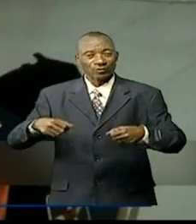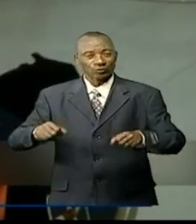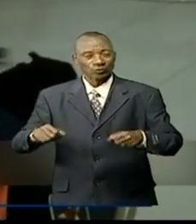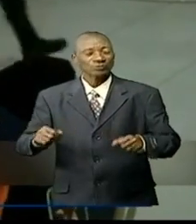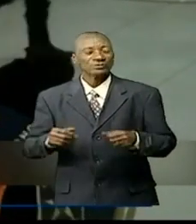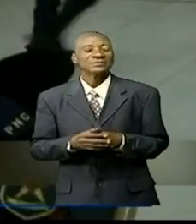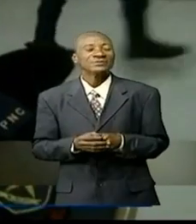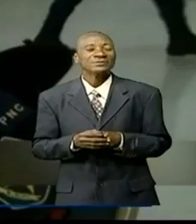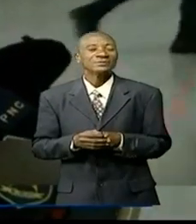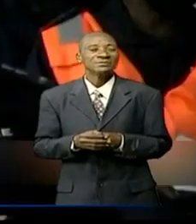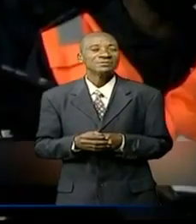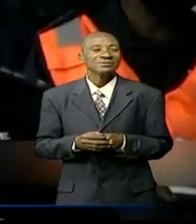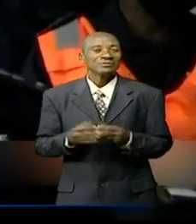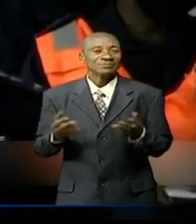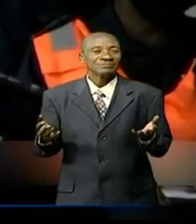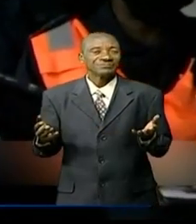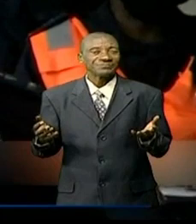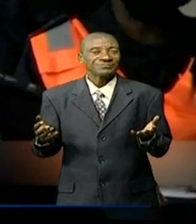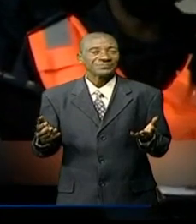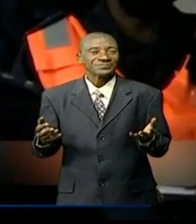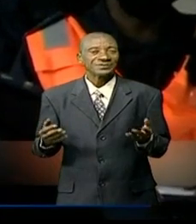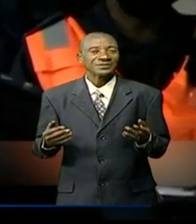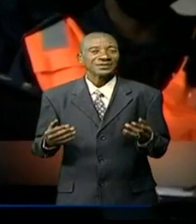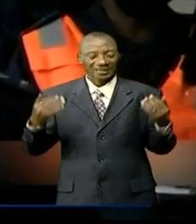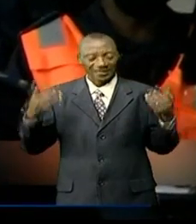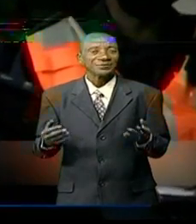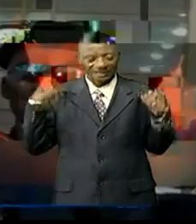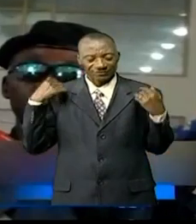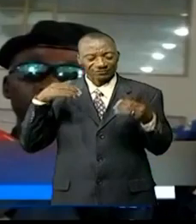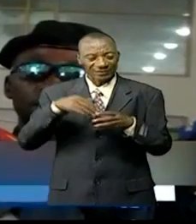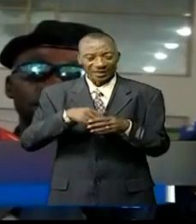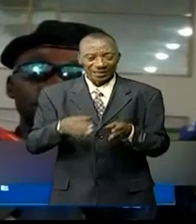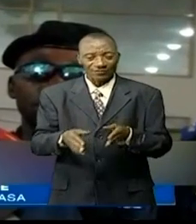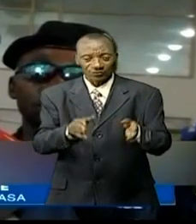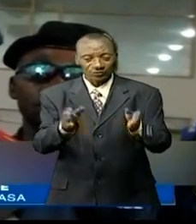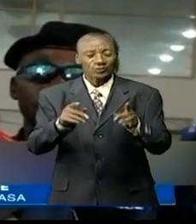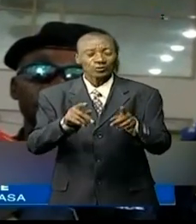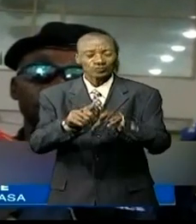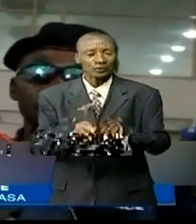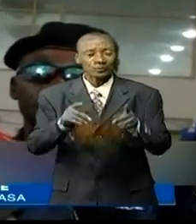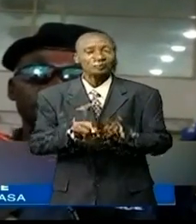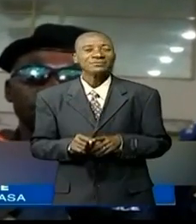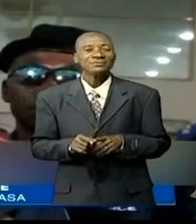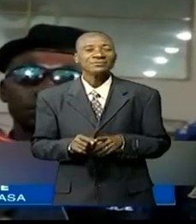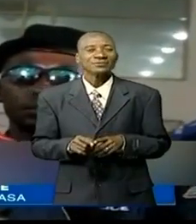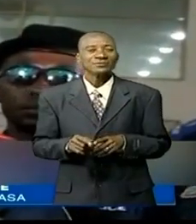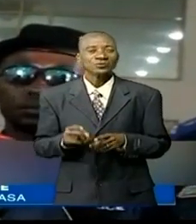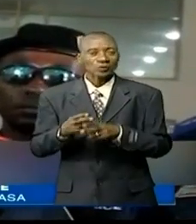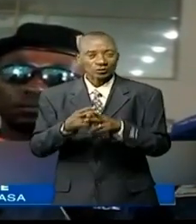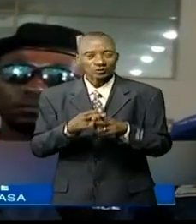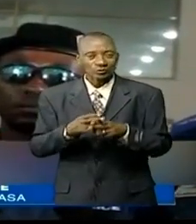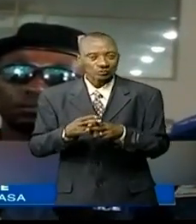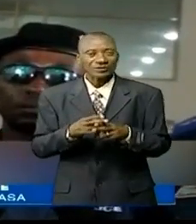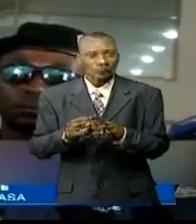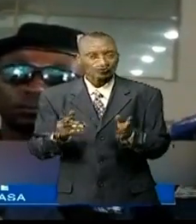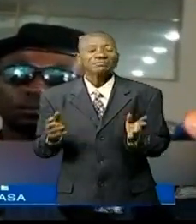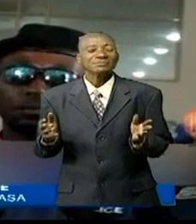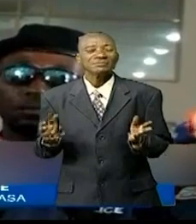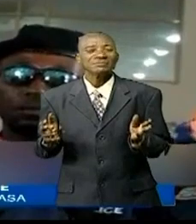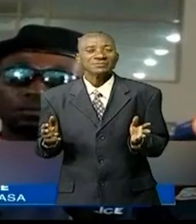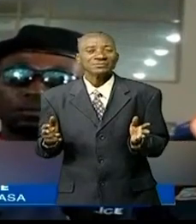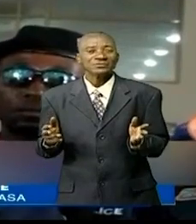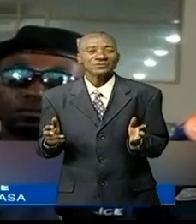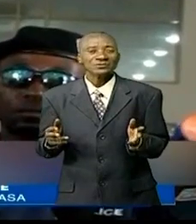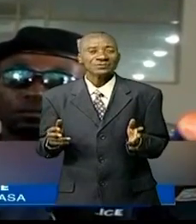qu'ils fassent le suivi. Le chef d'avenir travaille ensemble avec la police pour avoir les éléments, pour connaître les noms, pour qu'on